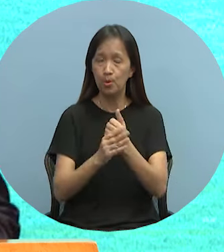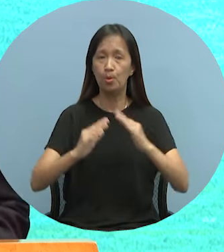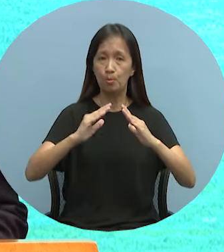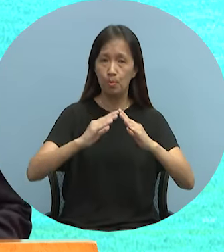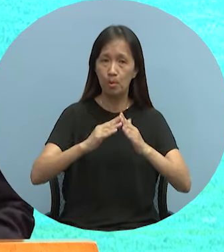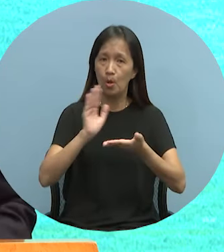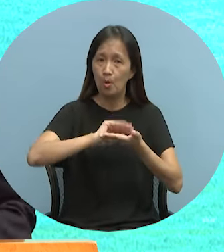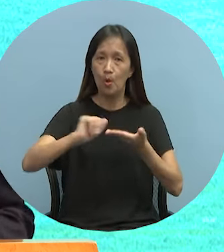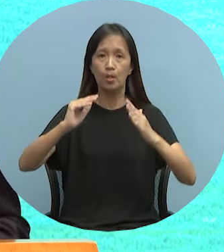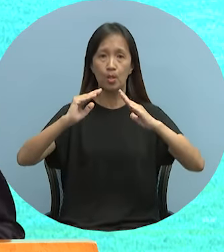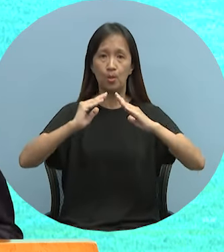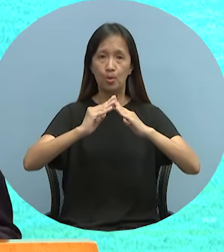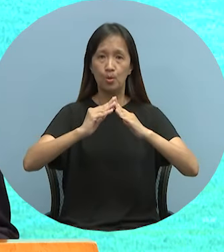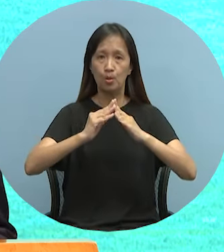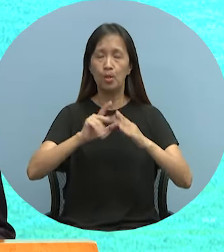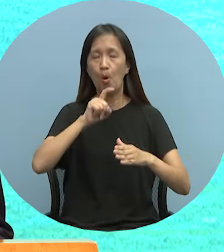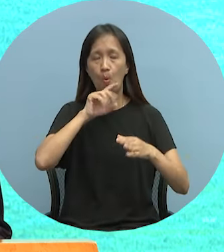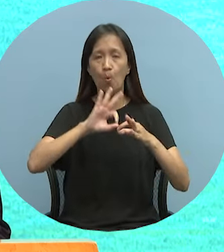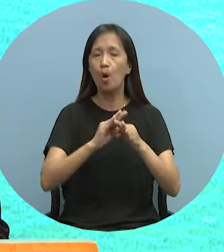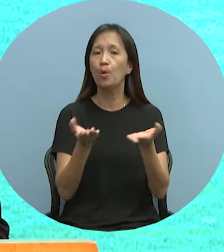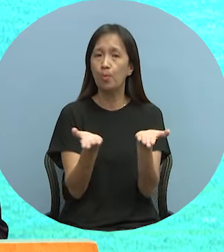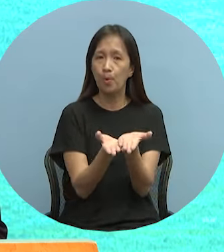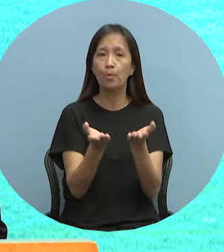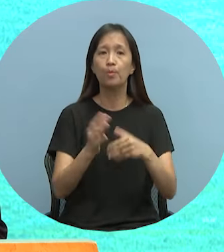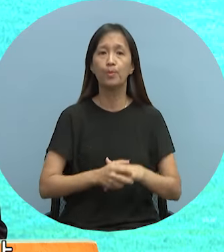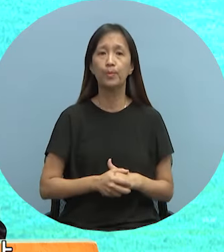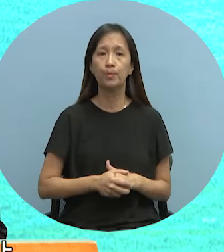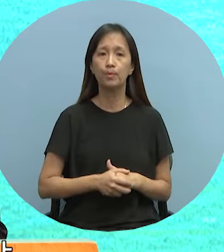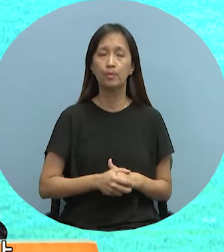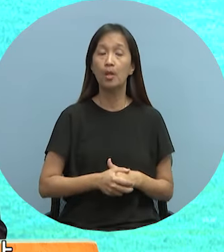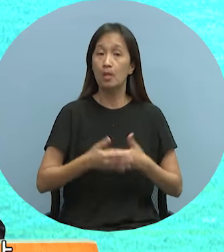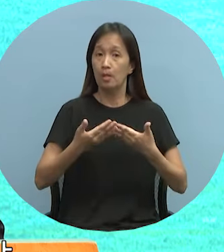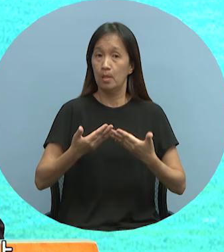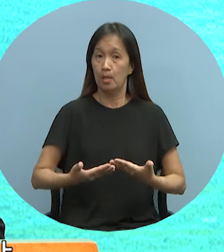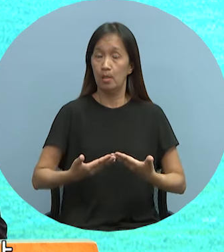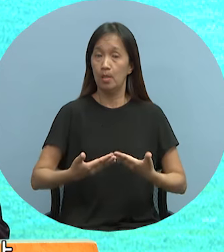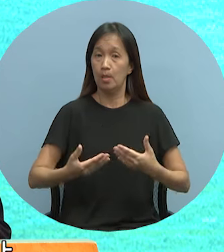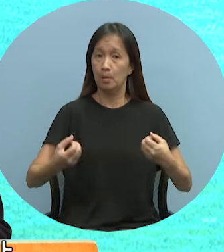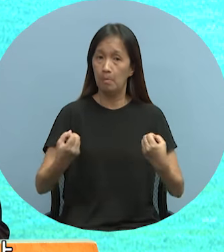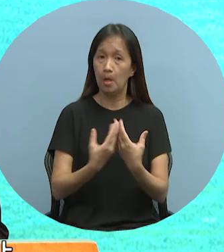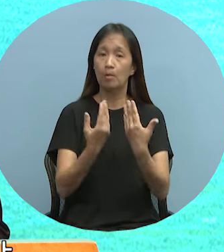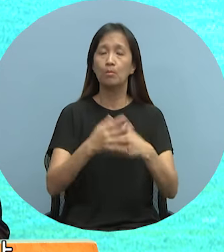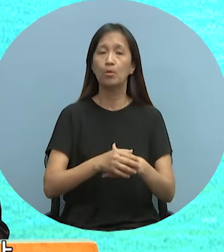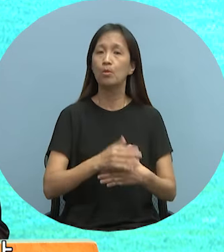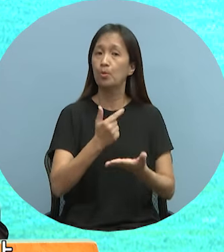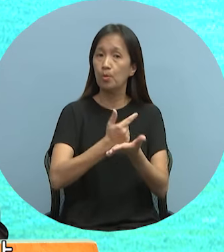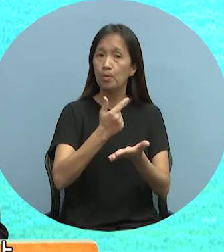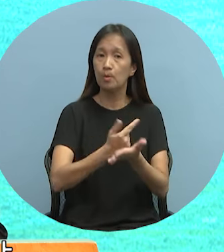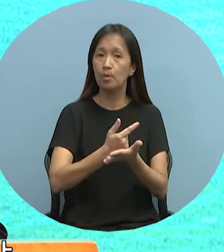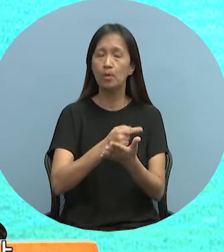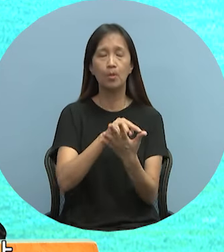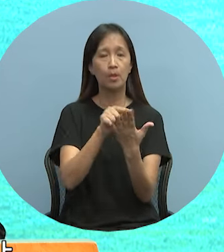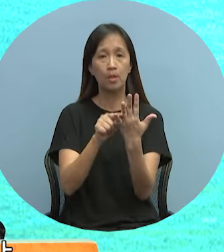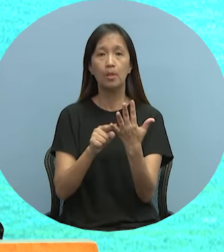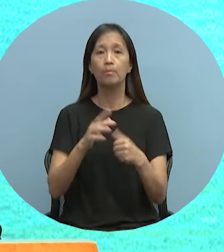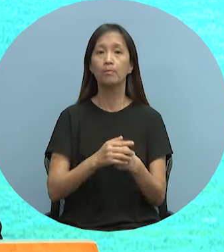及衛生署作出相關嘅報告。我認為呢件事咧最重要咧係有幾